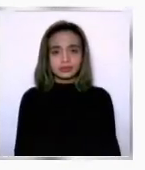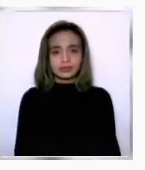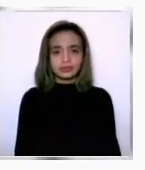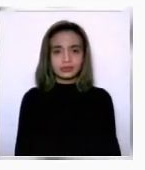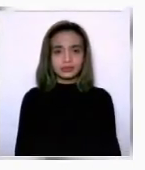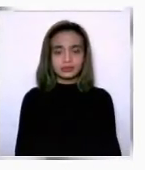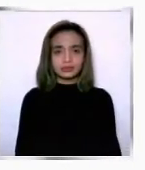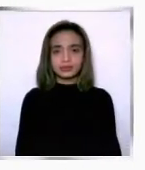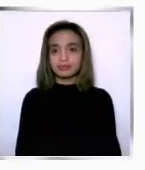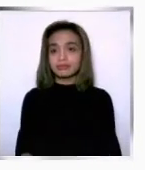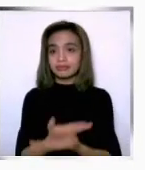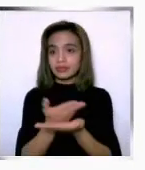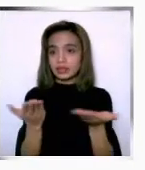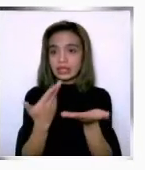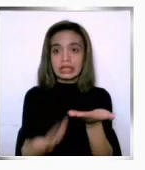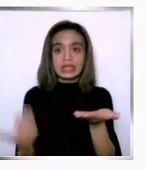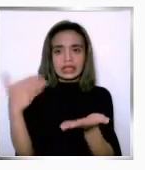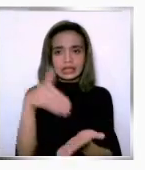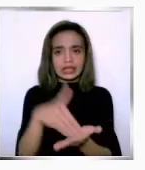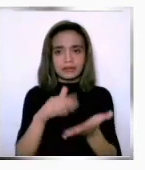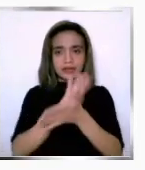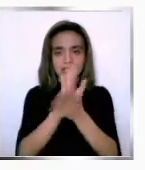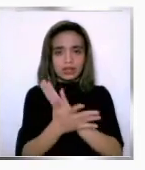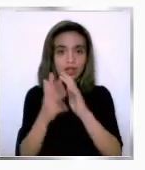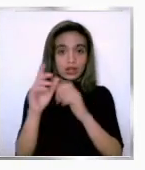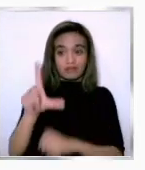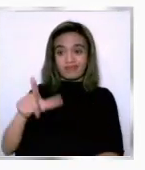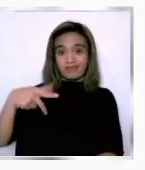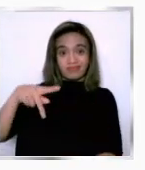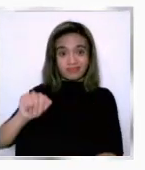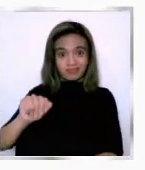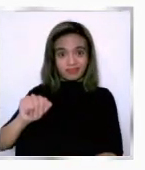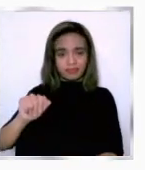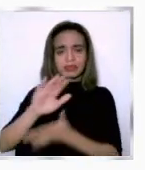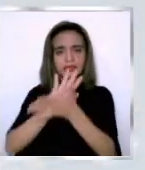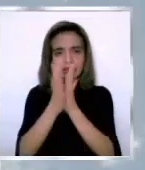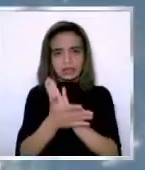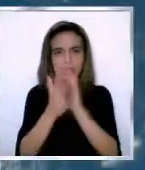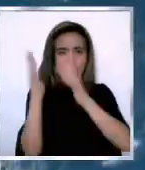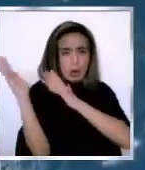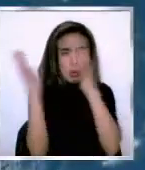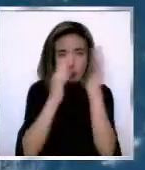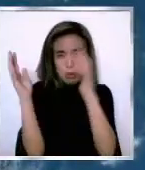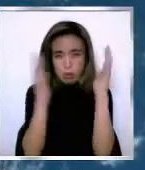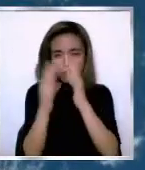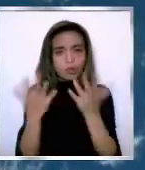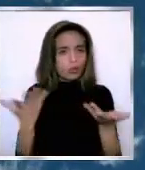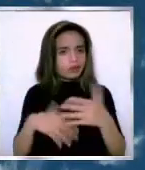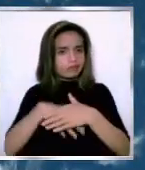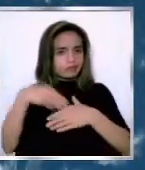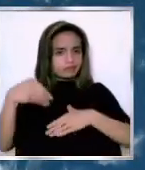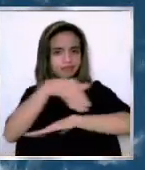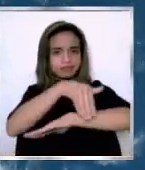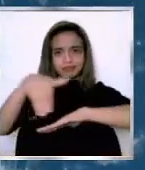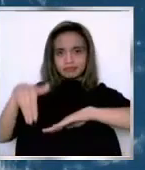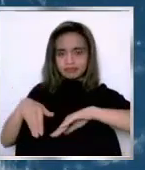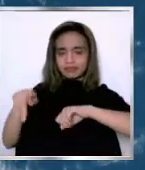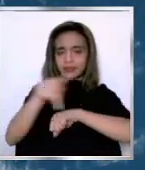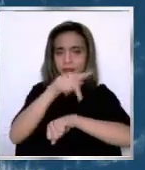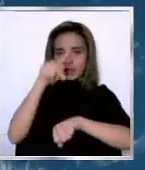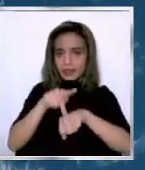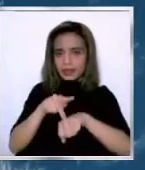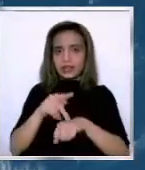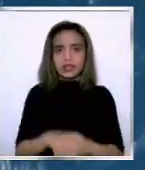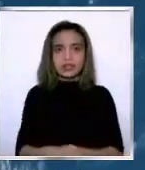isa na pong ganap na bagyo yung low pressure area. Pero yan, nasa labas pa ng Philippine Area of Responsibility. Lalo itong lumakas